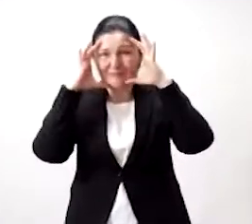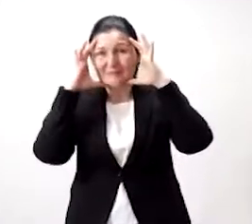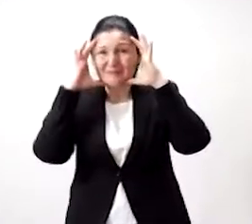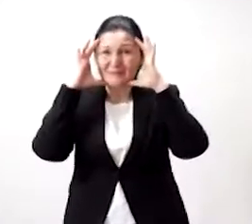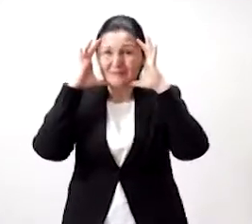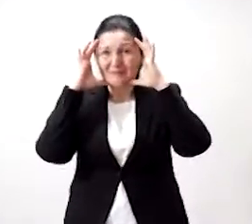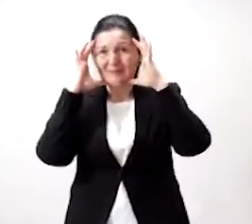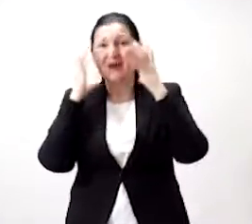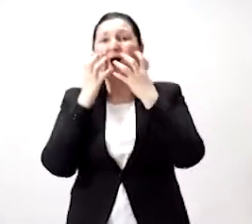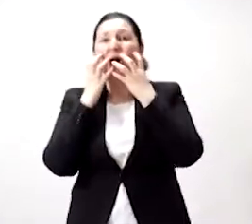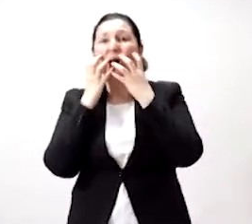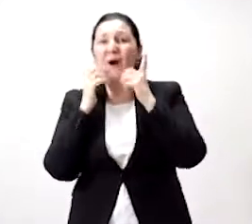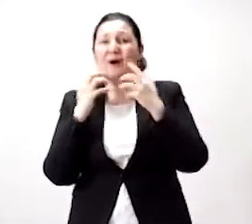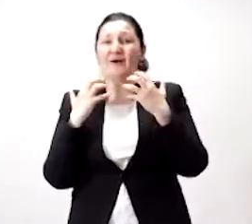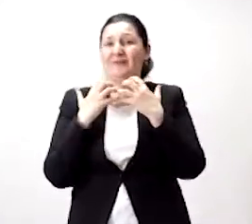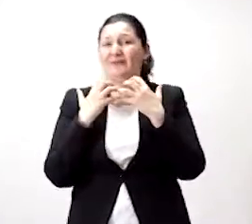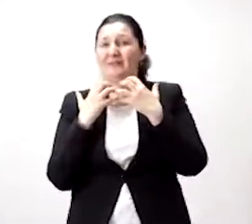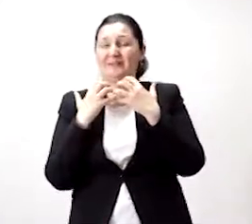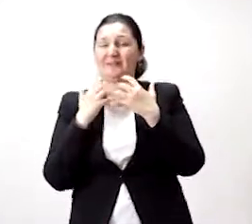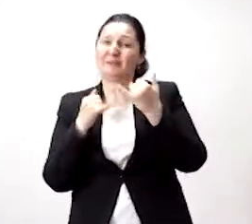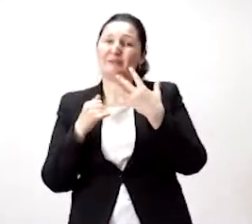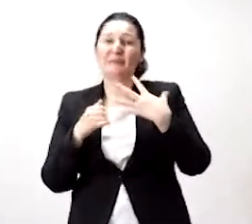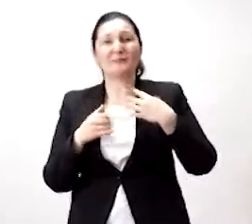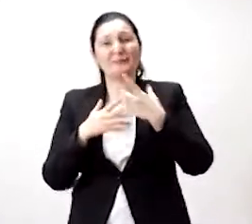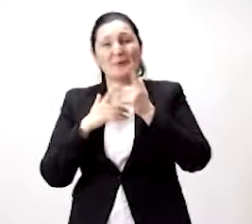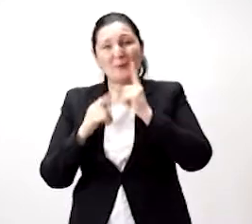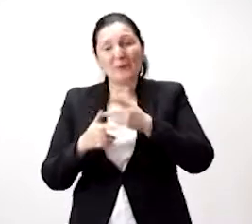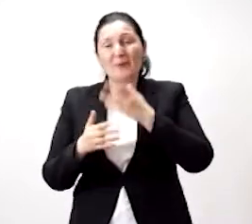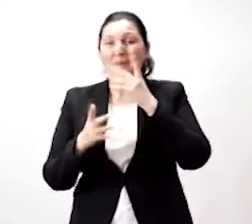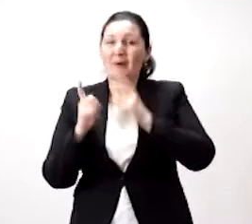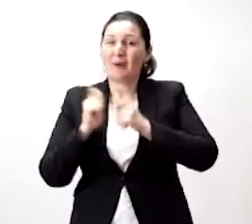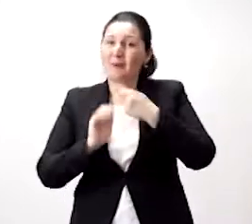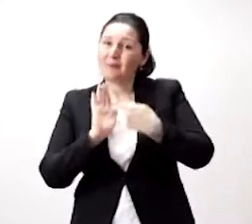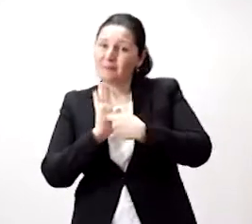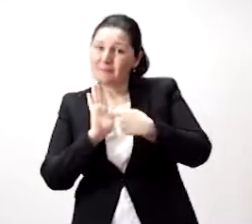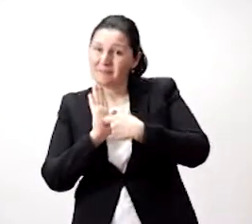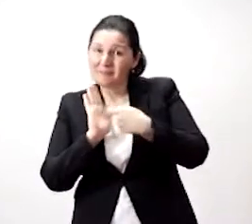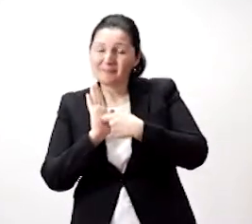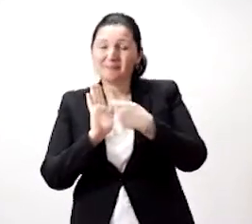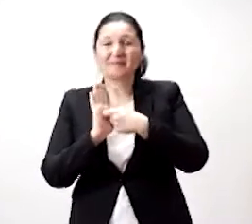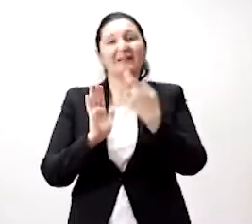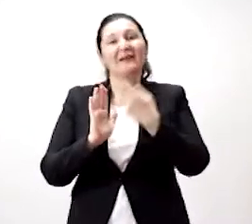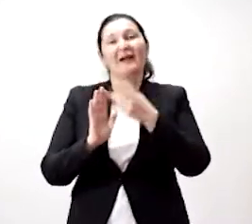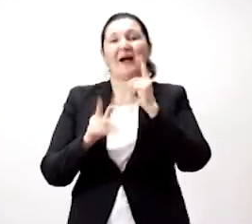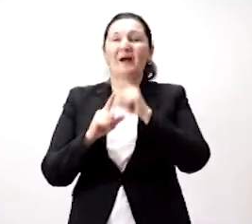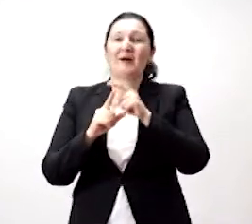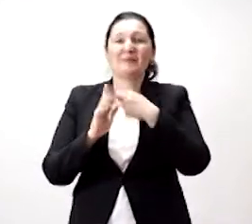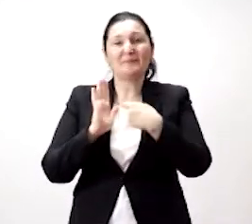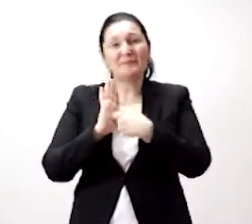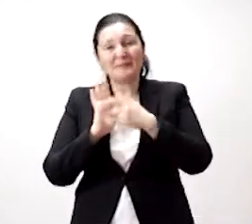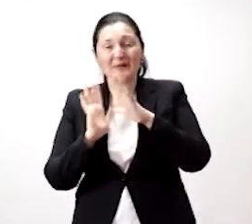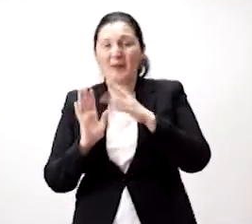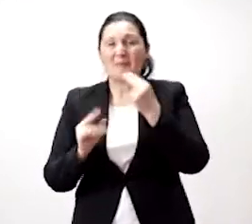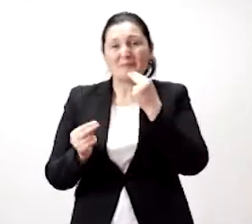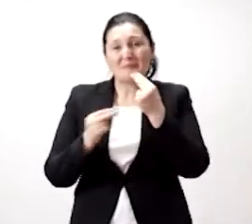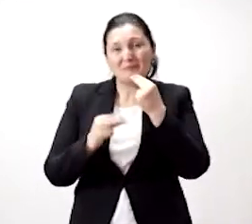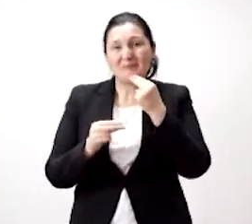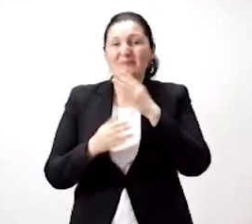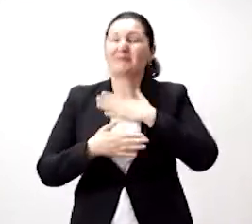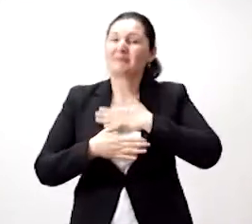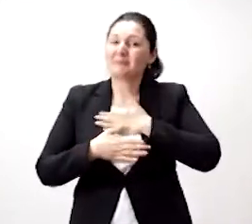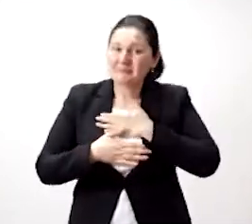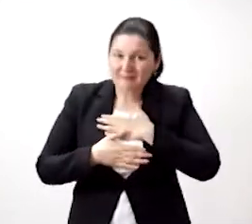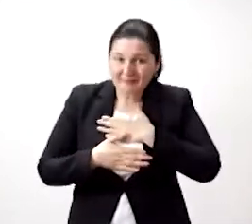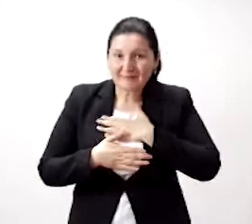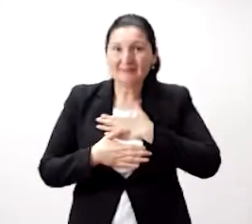Пистонаке ҳам будааст. Акнун шир мехӯрам. Аз ин сабаб дигар ҳарф задан намехоҳам. Аз шумо узр